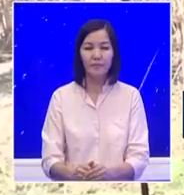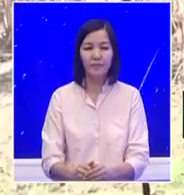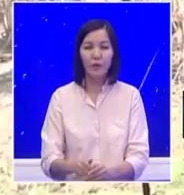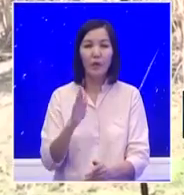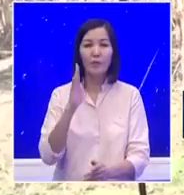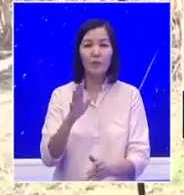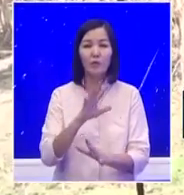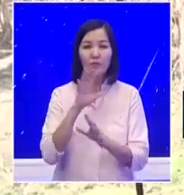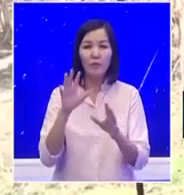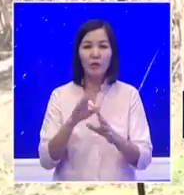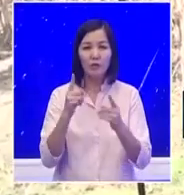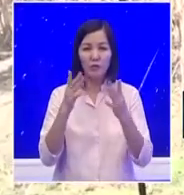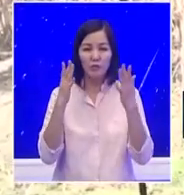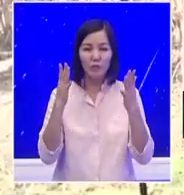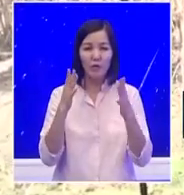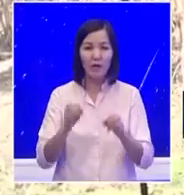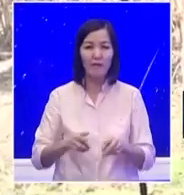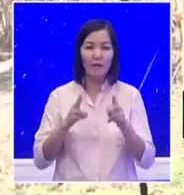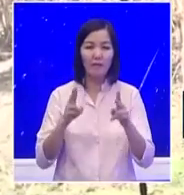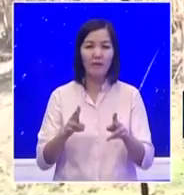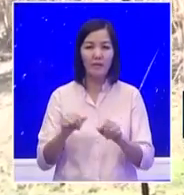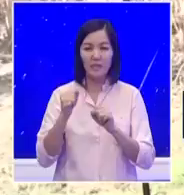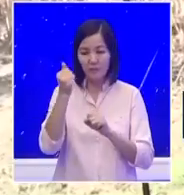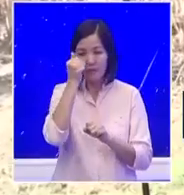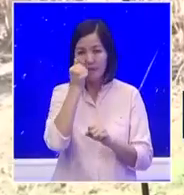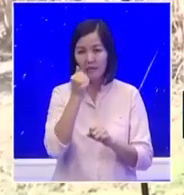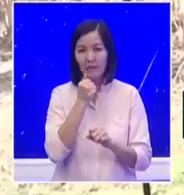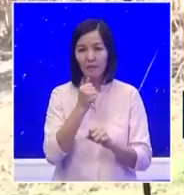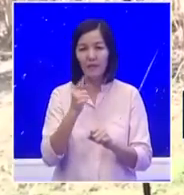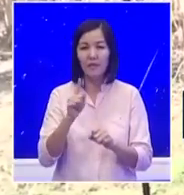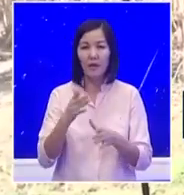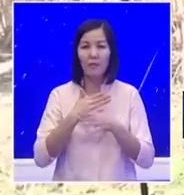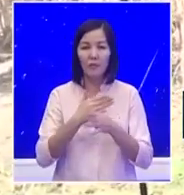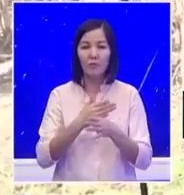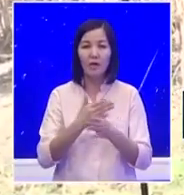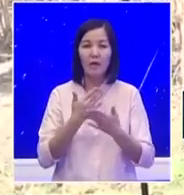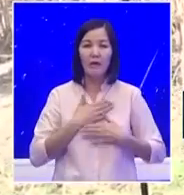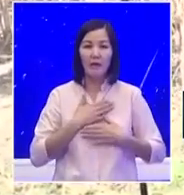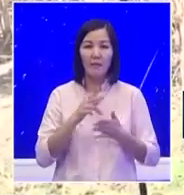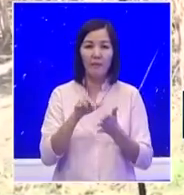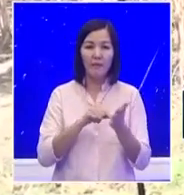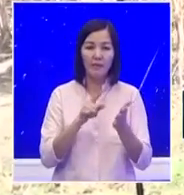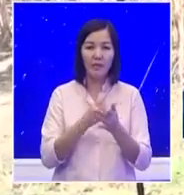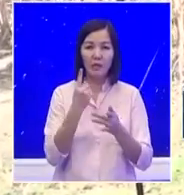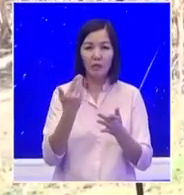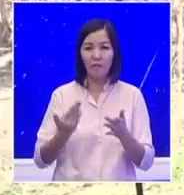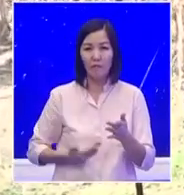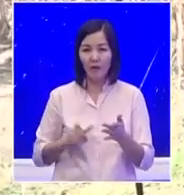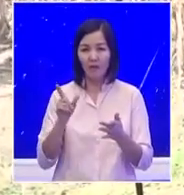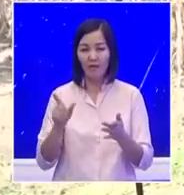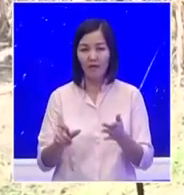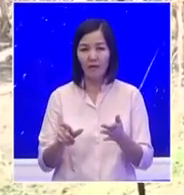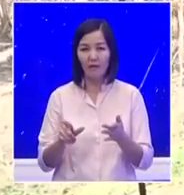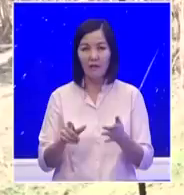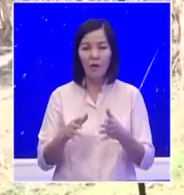Пусть побережет Бог нас от опасностей. Спасибо неравнодушным людям за помощь. Я пенсионерка, живу одна, и мне так приятно знать,